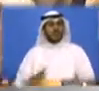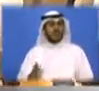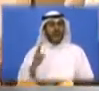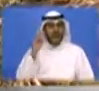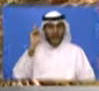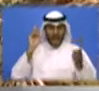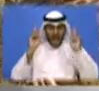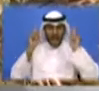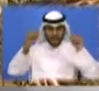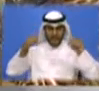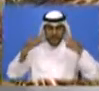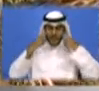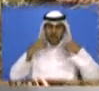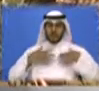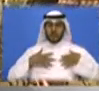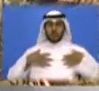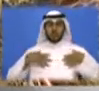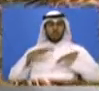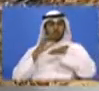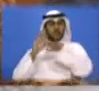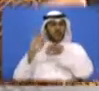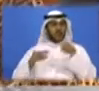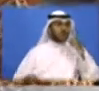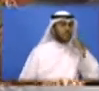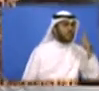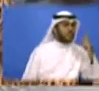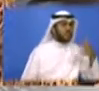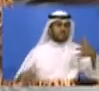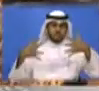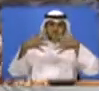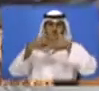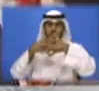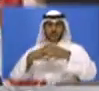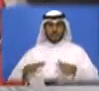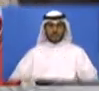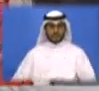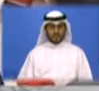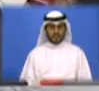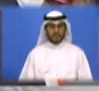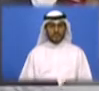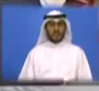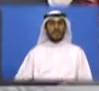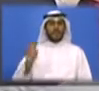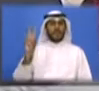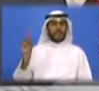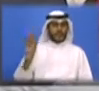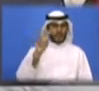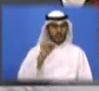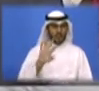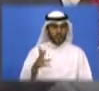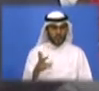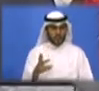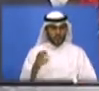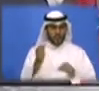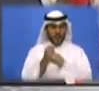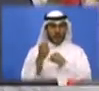إلا دليل على الأخوة الصادقة التي تجمع الشعبين الشقيقين. كانت تكون الدولة الـ أو من